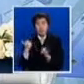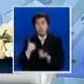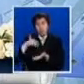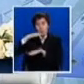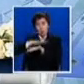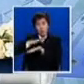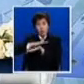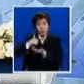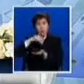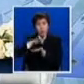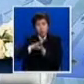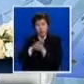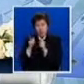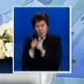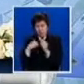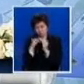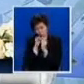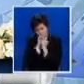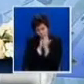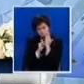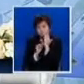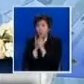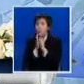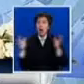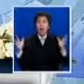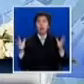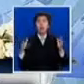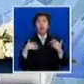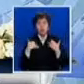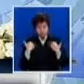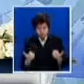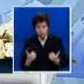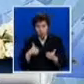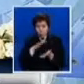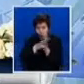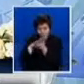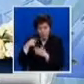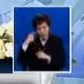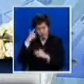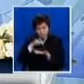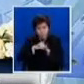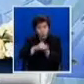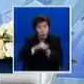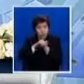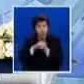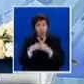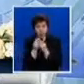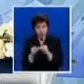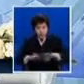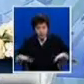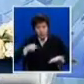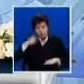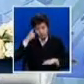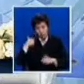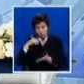เรียนหรือสถานศึกษาขนาดเล็กจำนวนมากซึ่งปัจจุบันนี้นะครับเราสามารถที่จะจัดบริการให้เด็กนั้นสามารถเข้ามาเรียน